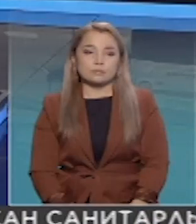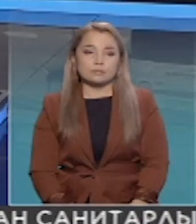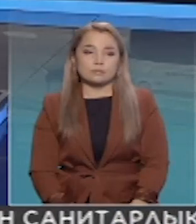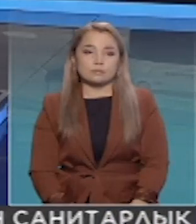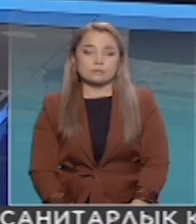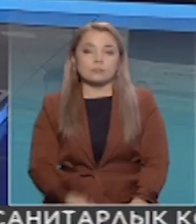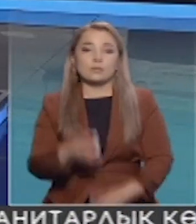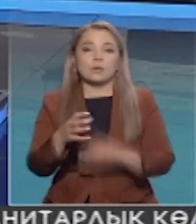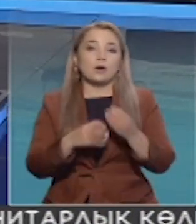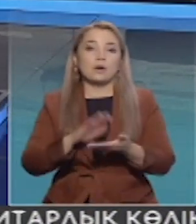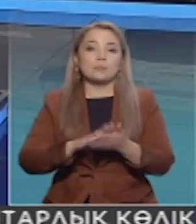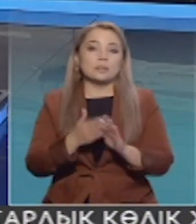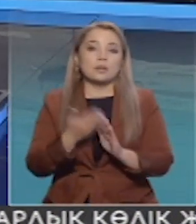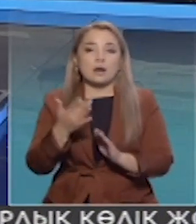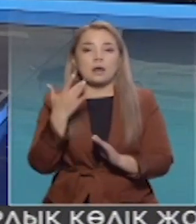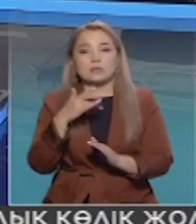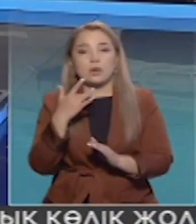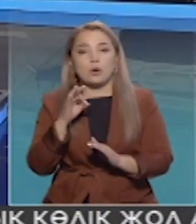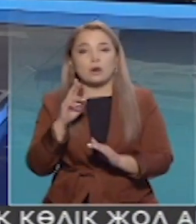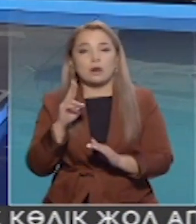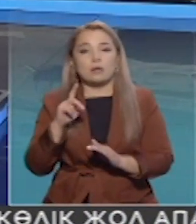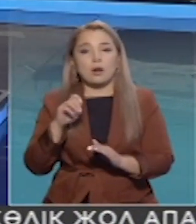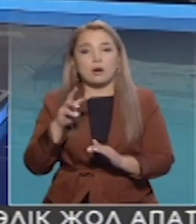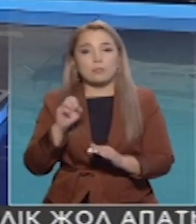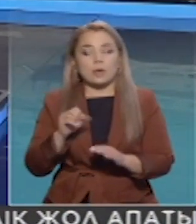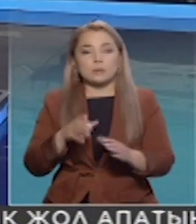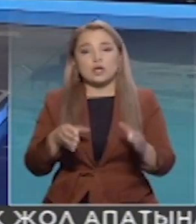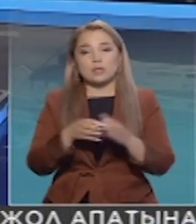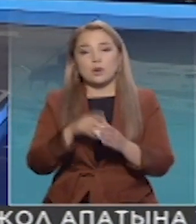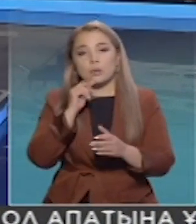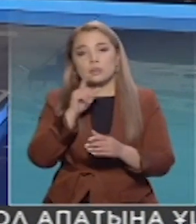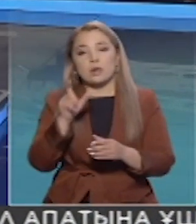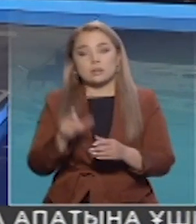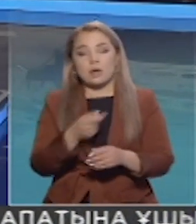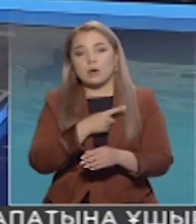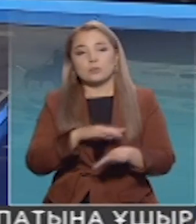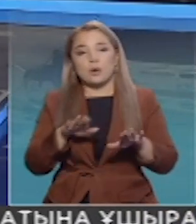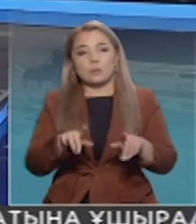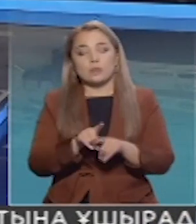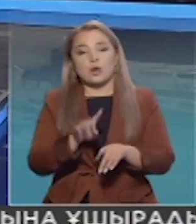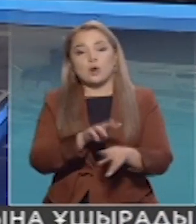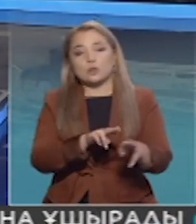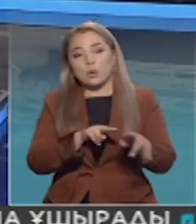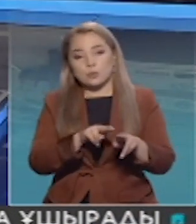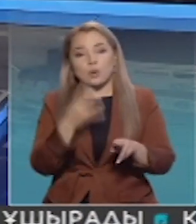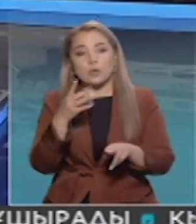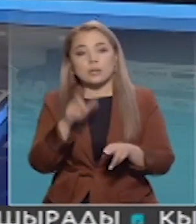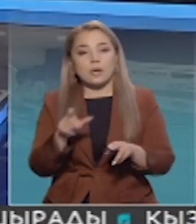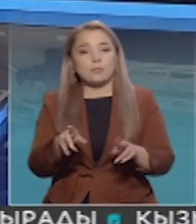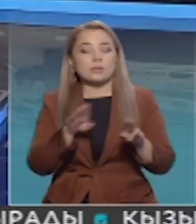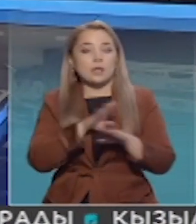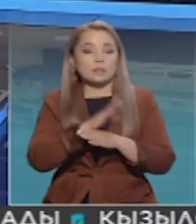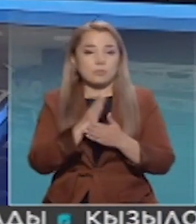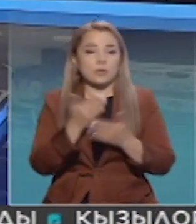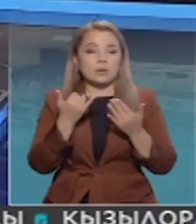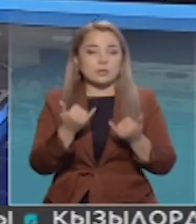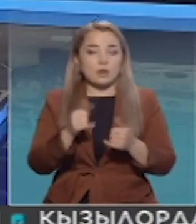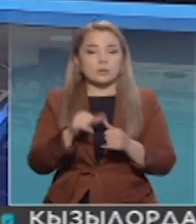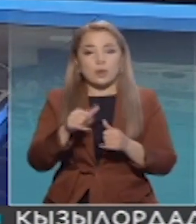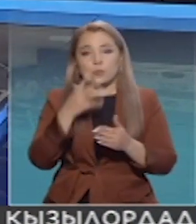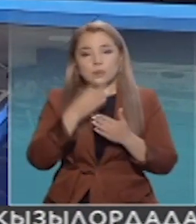Енді әлемдегі ахуал. АҚШ-тың Оклахома штатында ер адам аурухананың ауласында оқ жаудырып 4 адам қаза тапты. Қаскөй мұнан